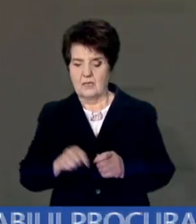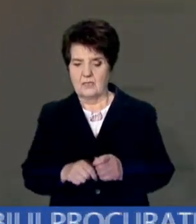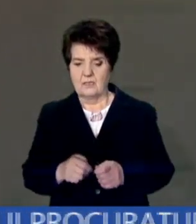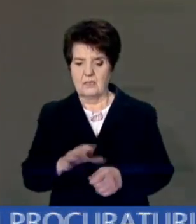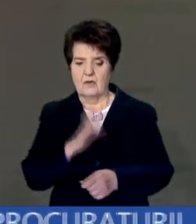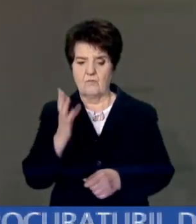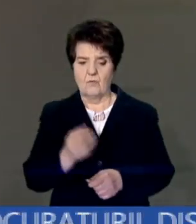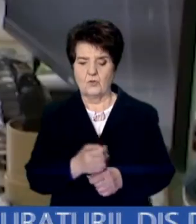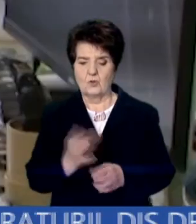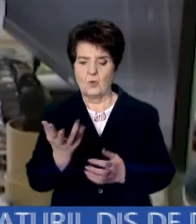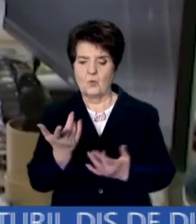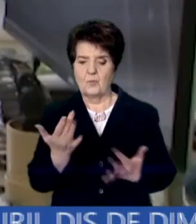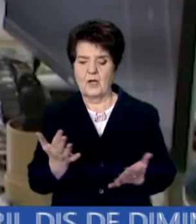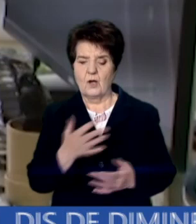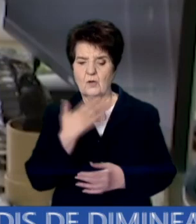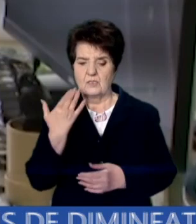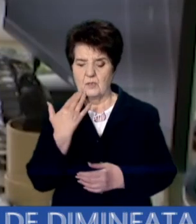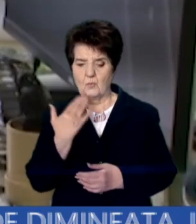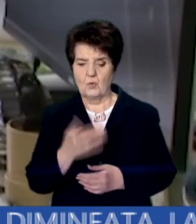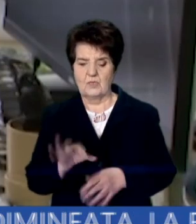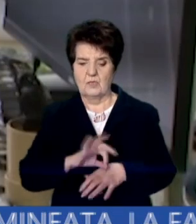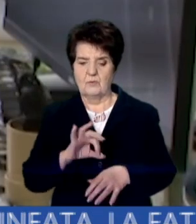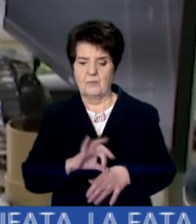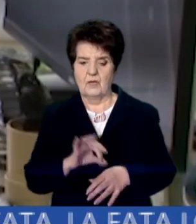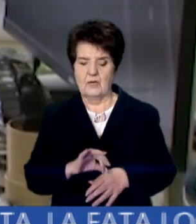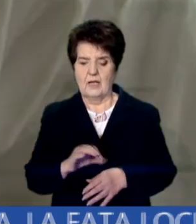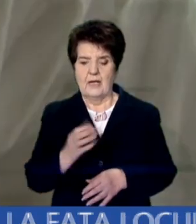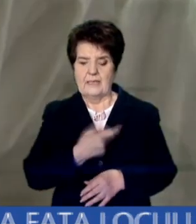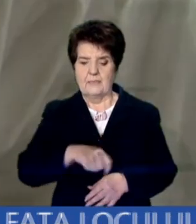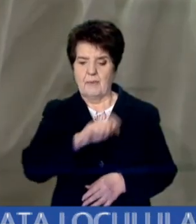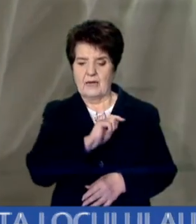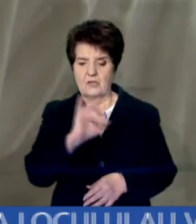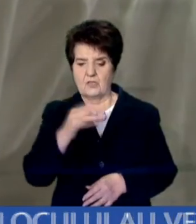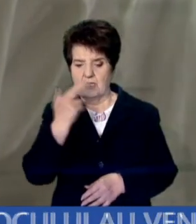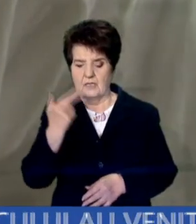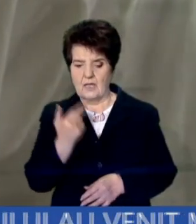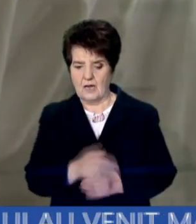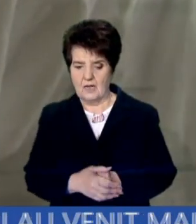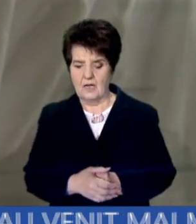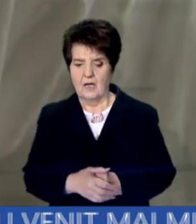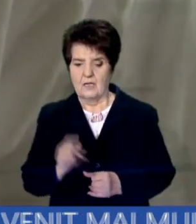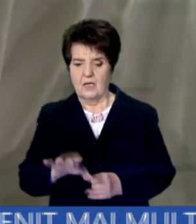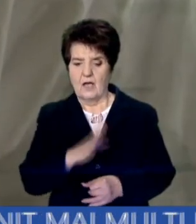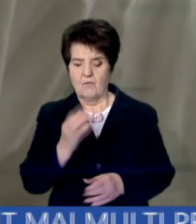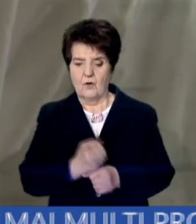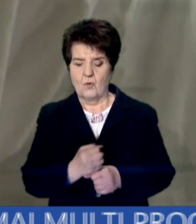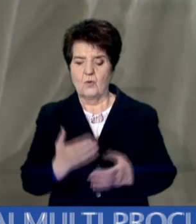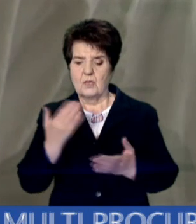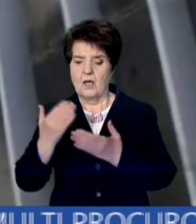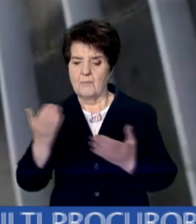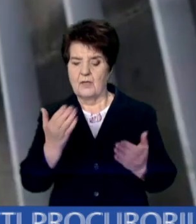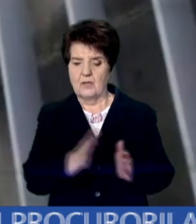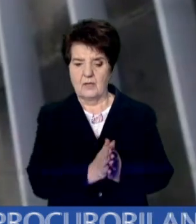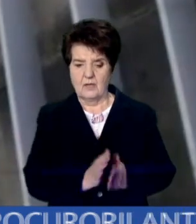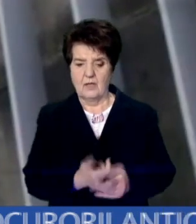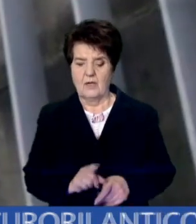fost asociat cu numeroase cazuri de variola a maimuței în Spania și Italia. Între timp, experții OMS au făcut din nou apel la calm, sugerând că